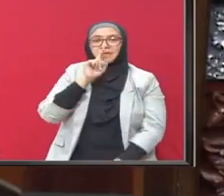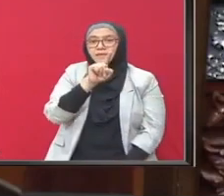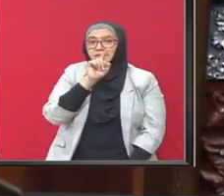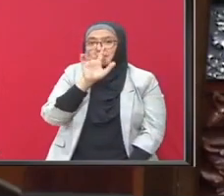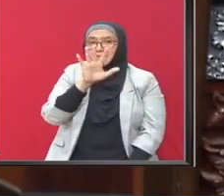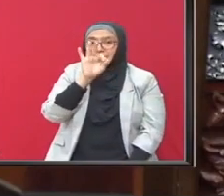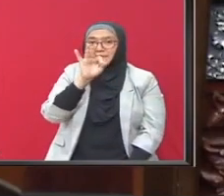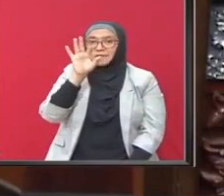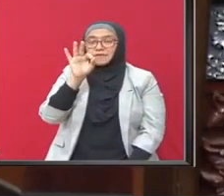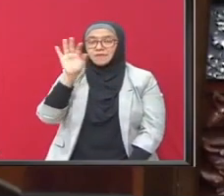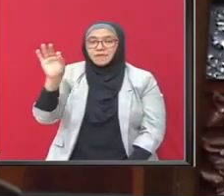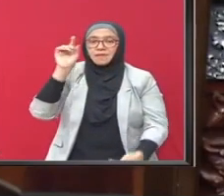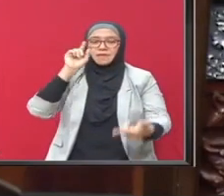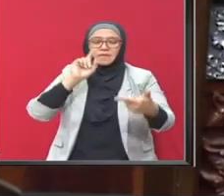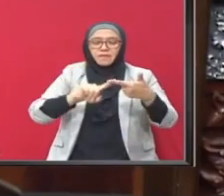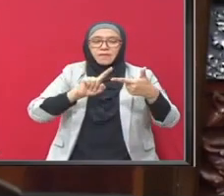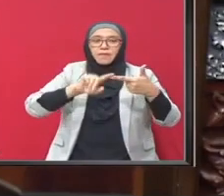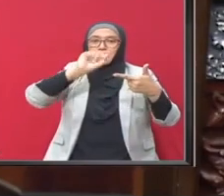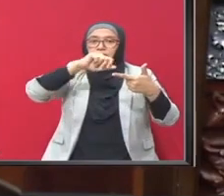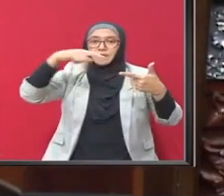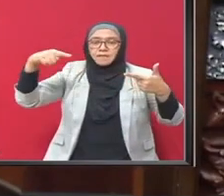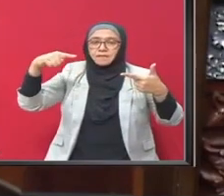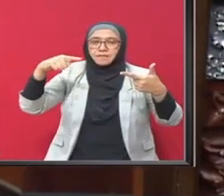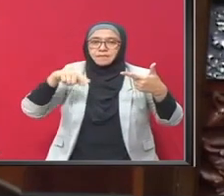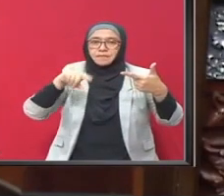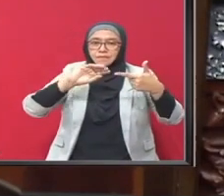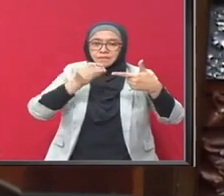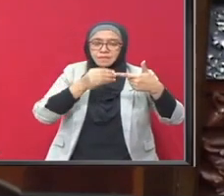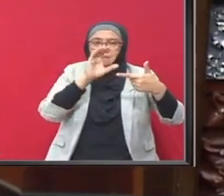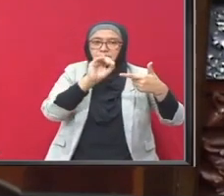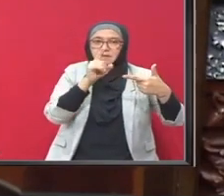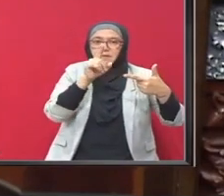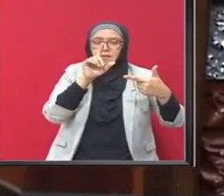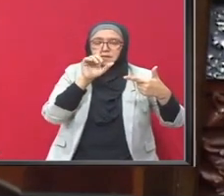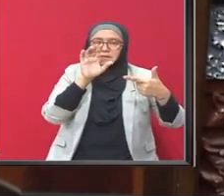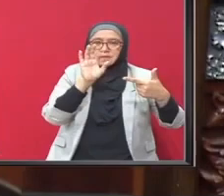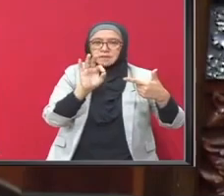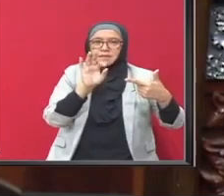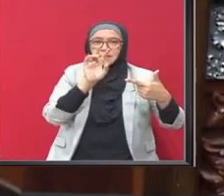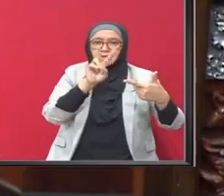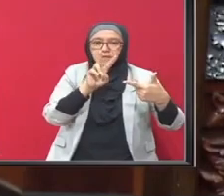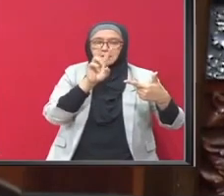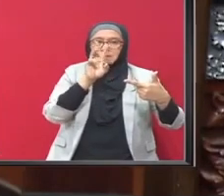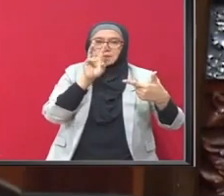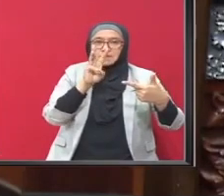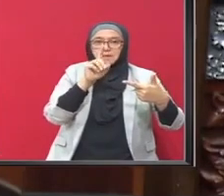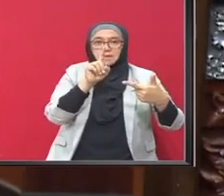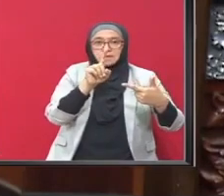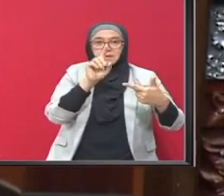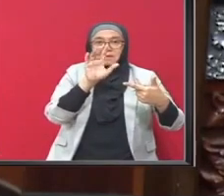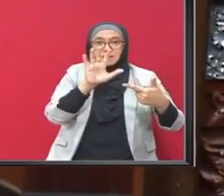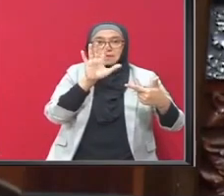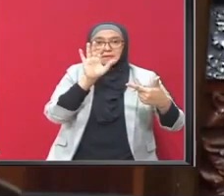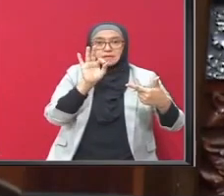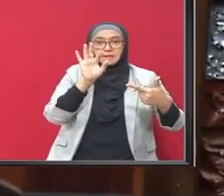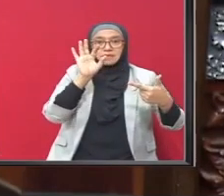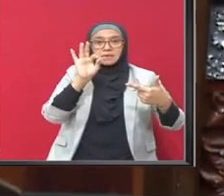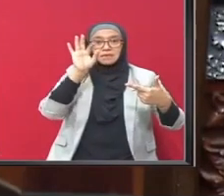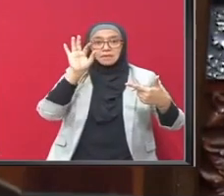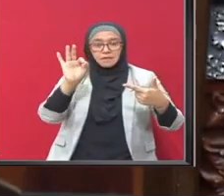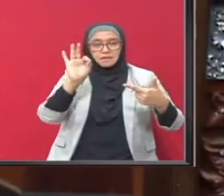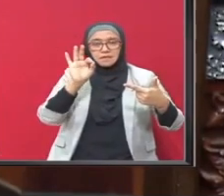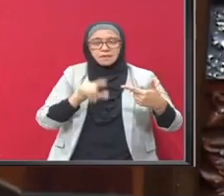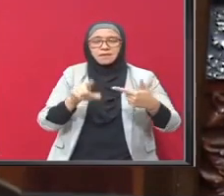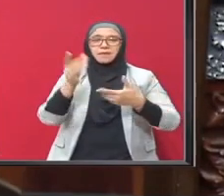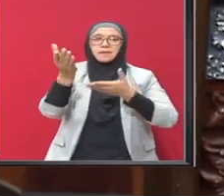efikasi WhatsApp di nomor 019 26 15999 primatan ini bahwa